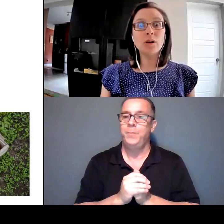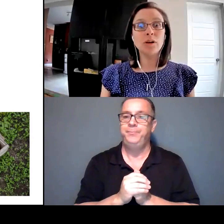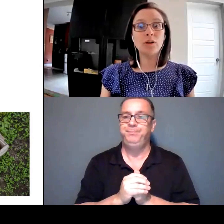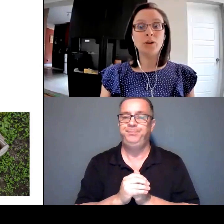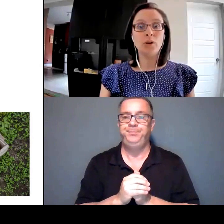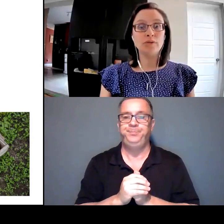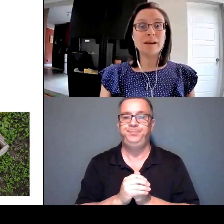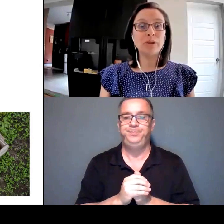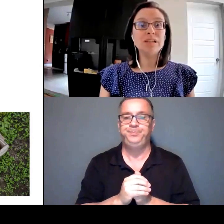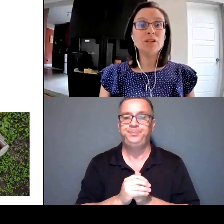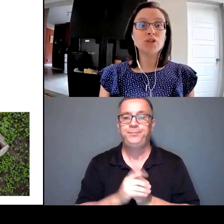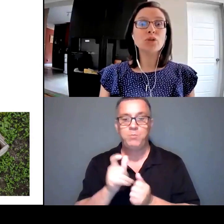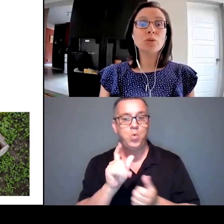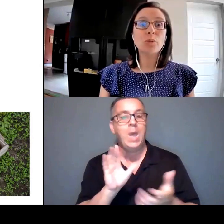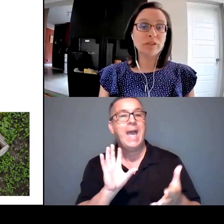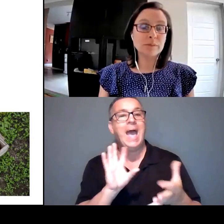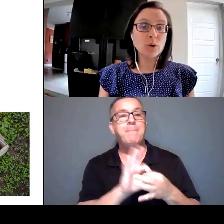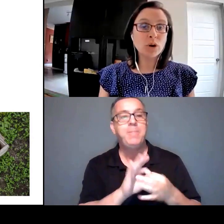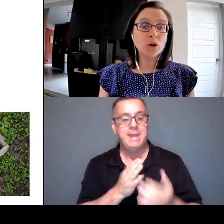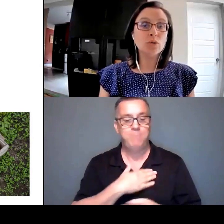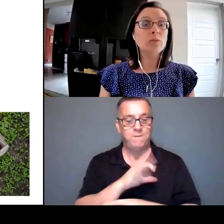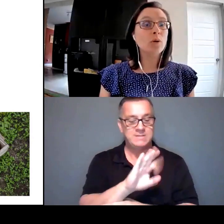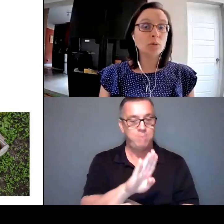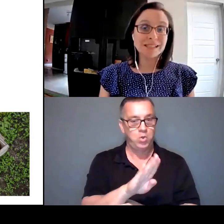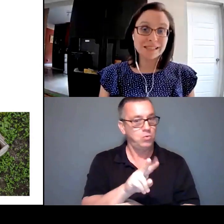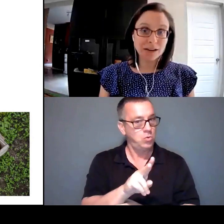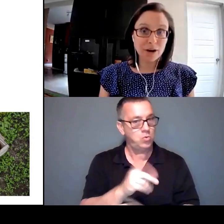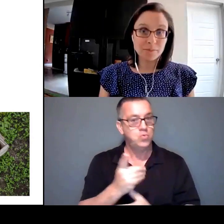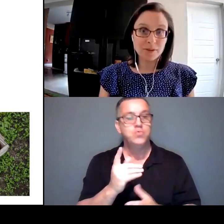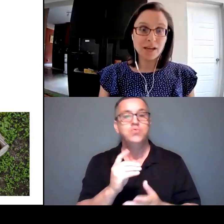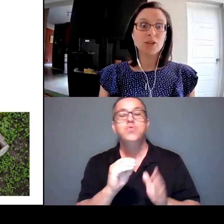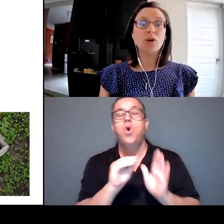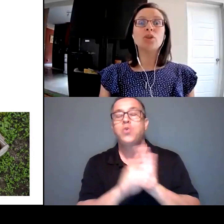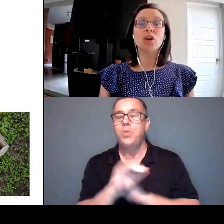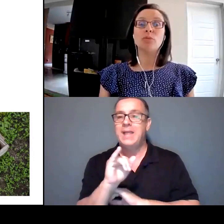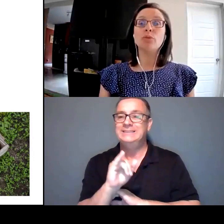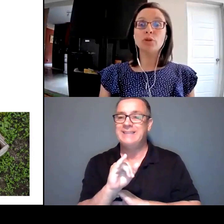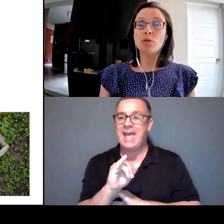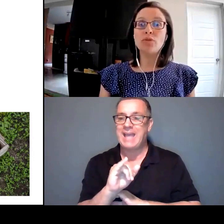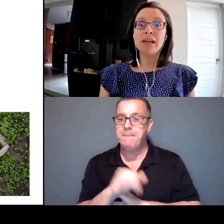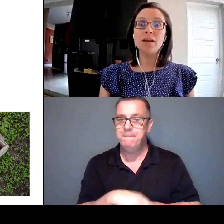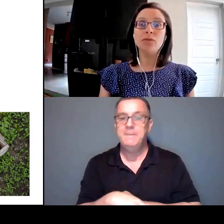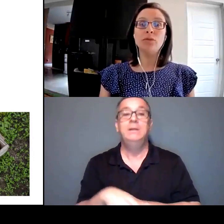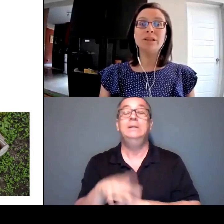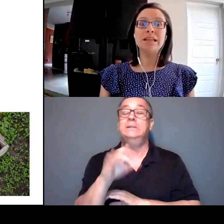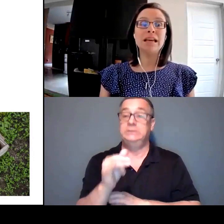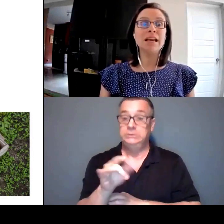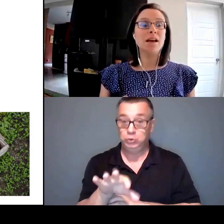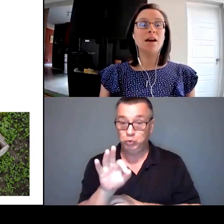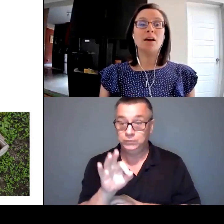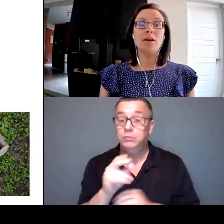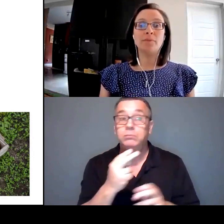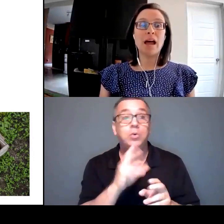fond, vous abonner sur mon Facebook ou mon compte Instagram. Donc, pour me trouver, vous